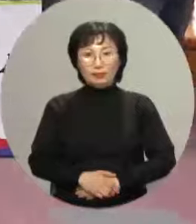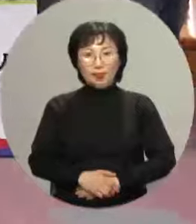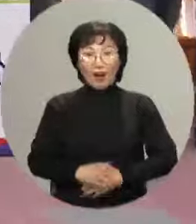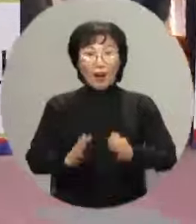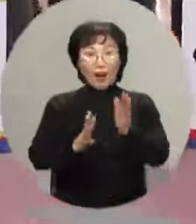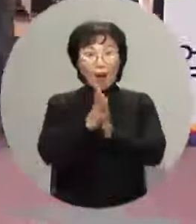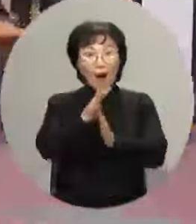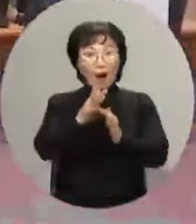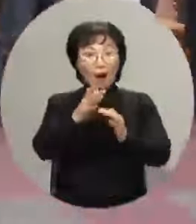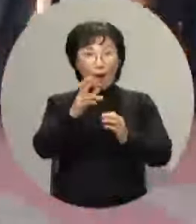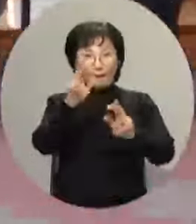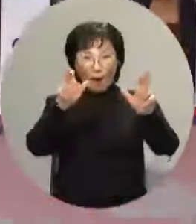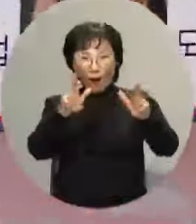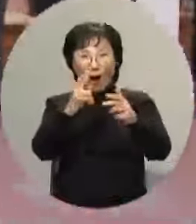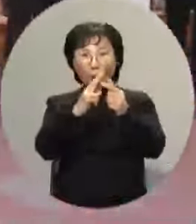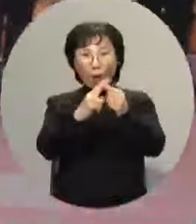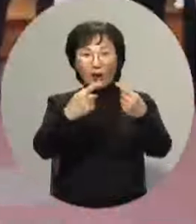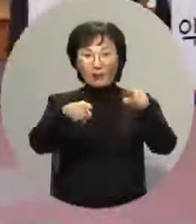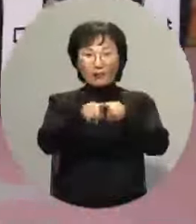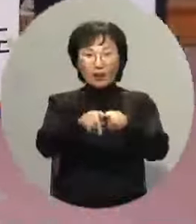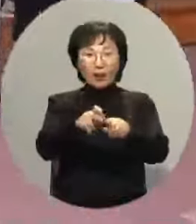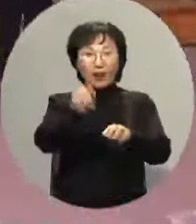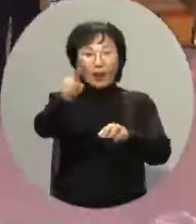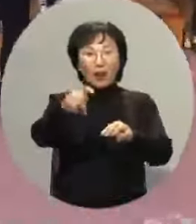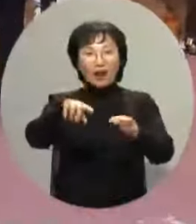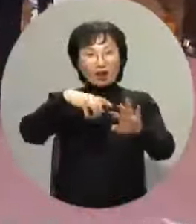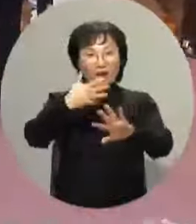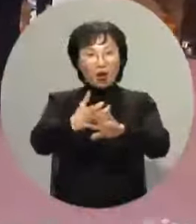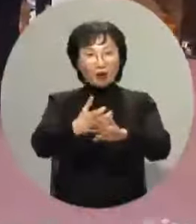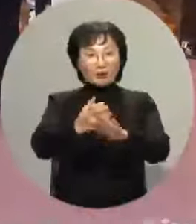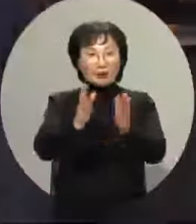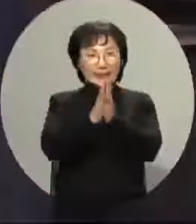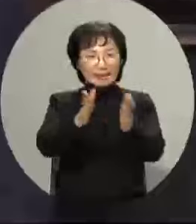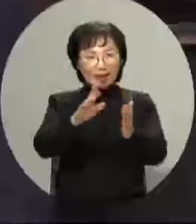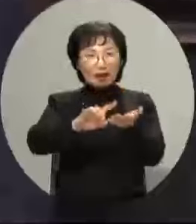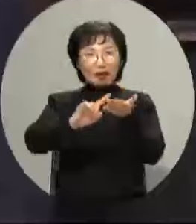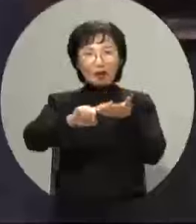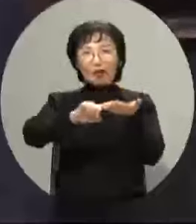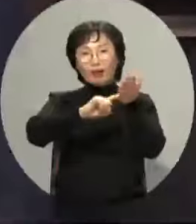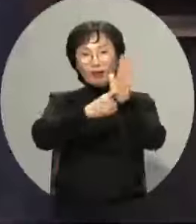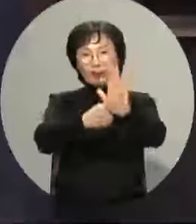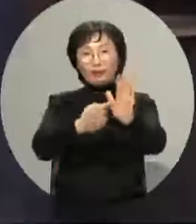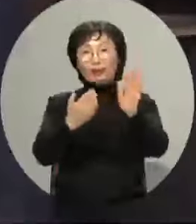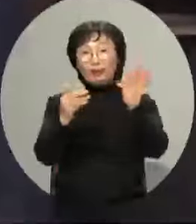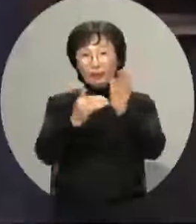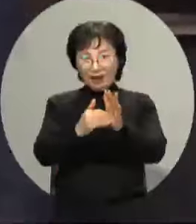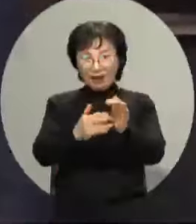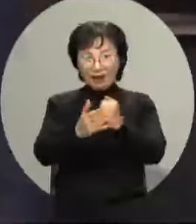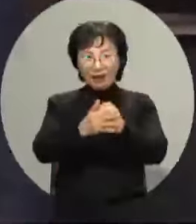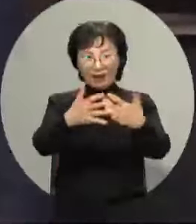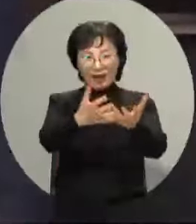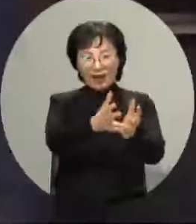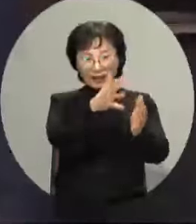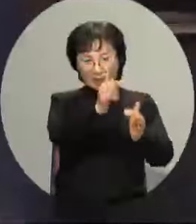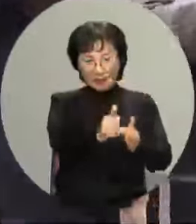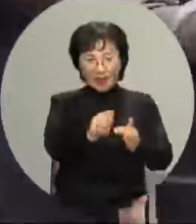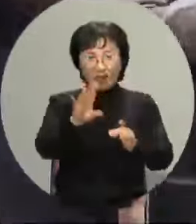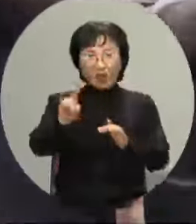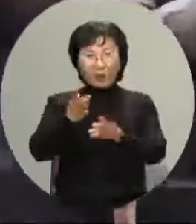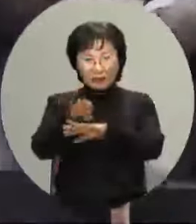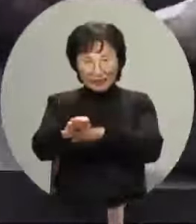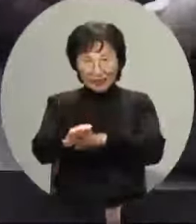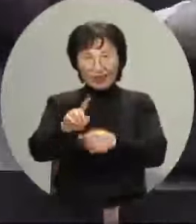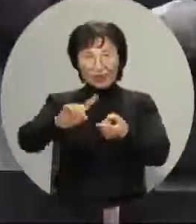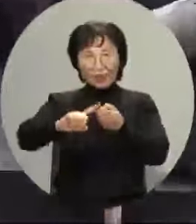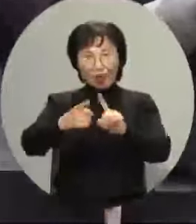화려한 축포와 함께 상용차 산업 혁신 추진단이 출범을 알립니다. 김관영 지사 등 단체장과 현대차,